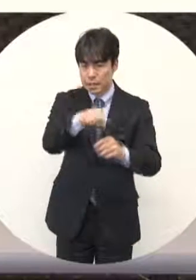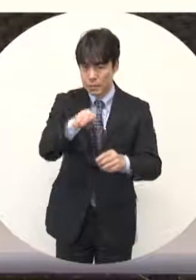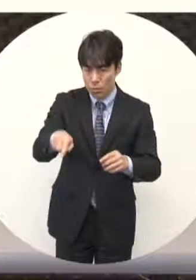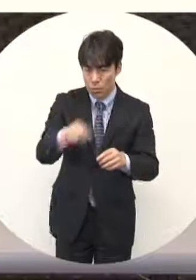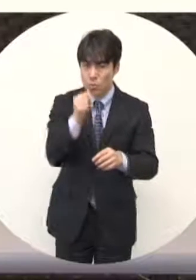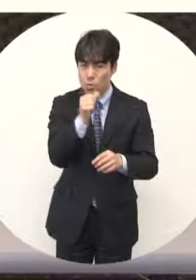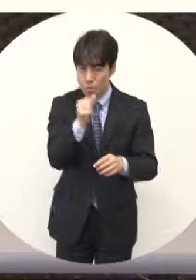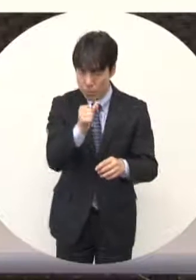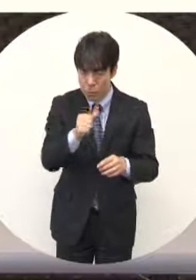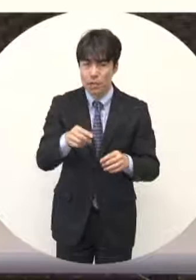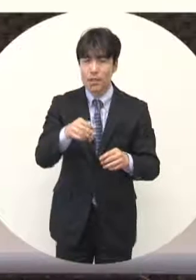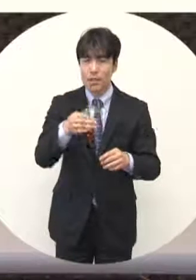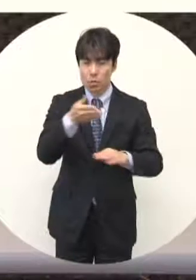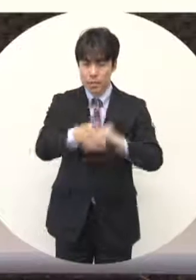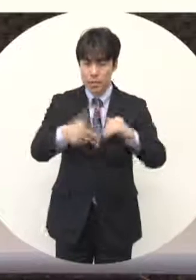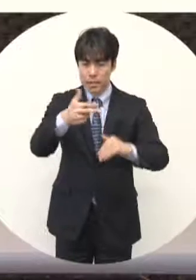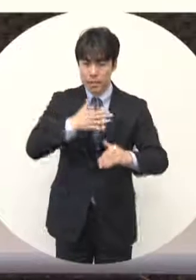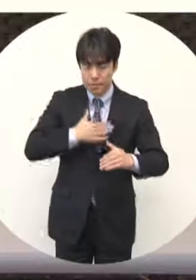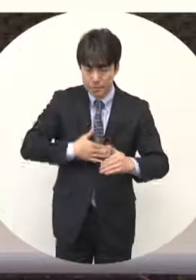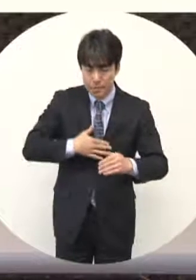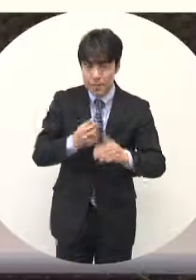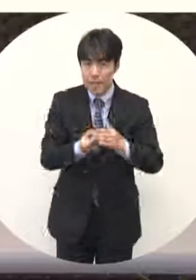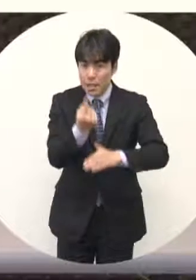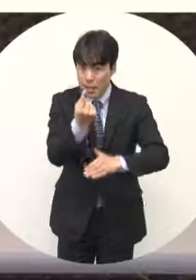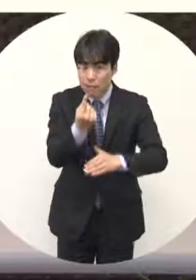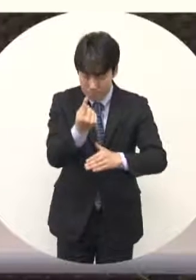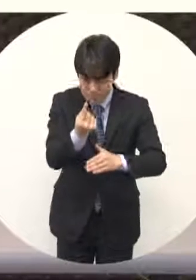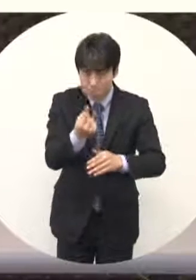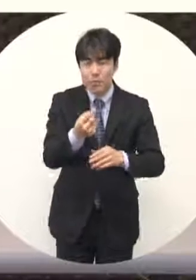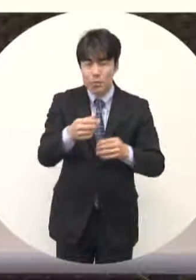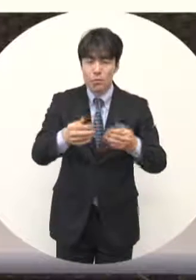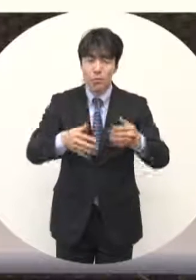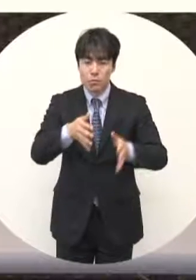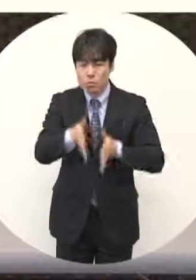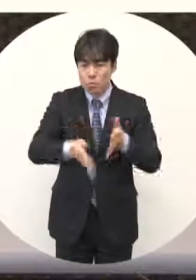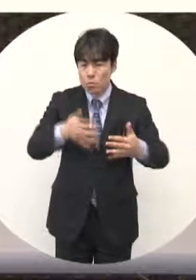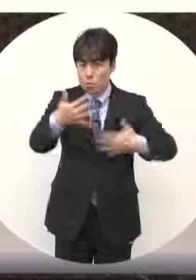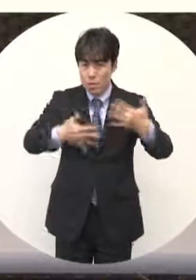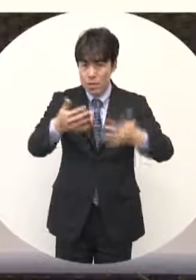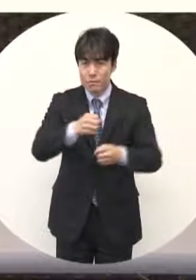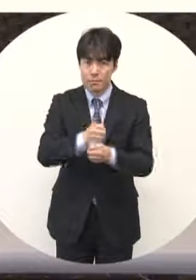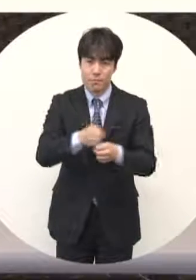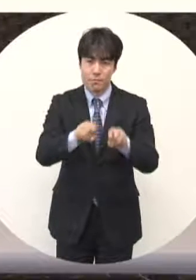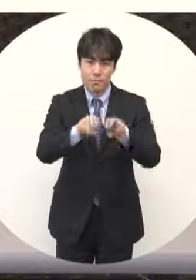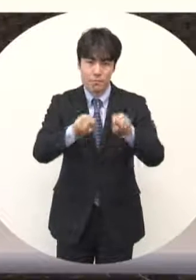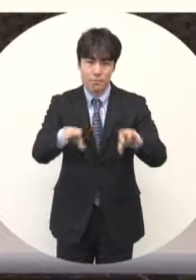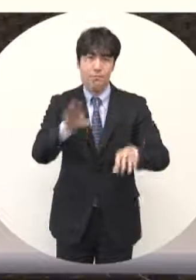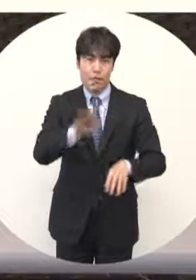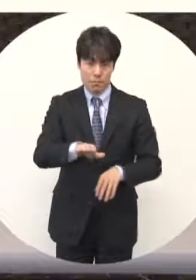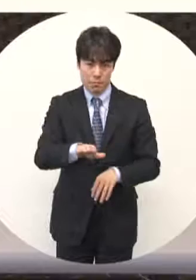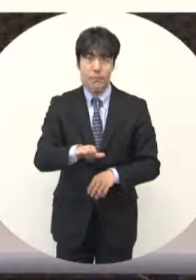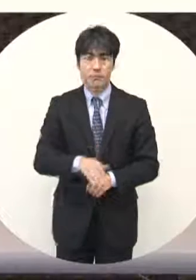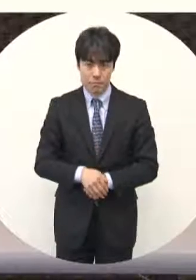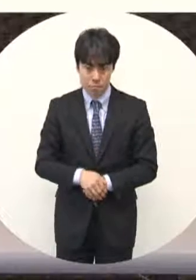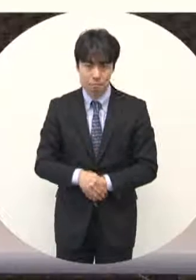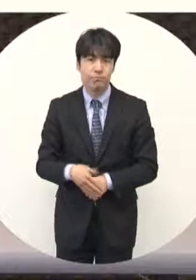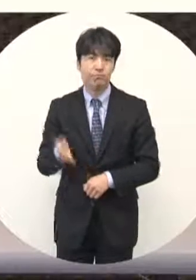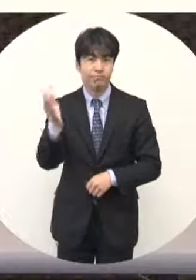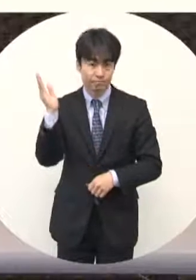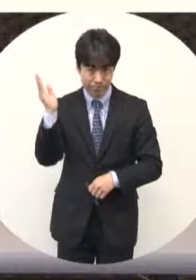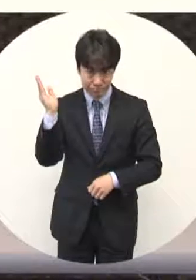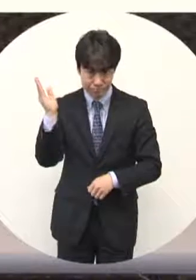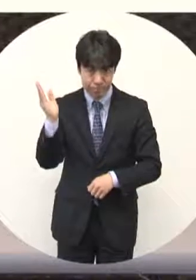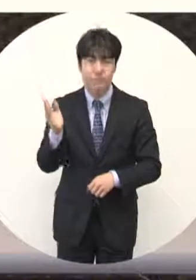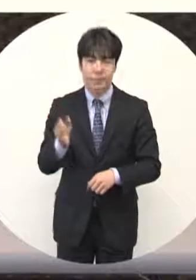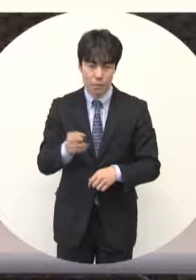けを持っていただけるような動画を配信しています。動画配信サイト YouTube 越谷市公式チ